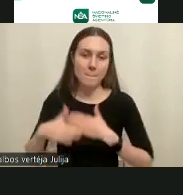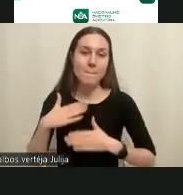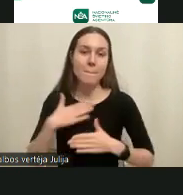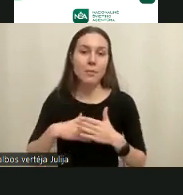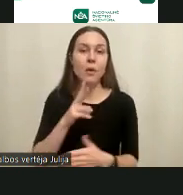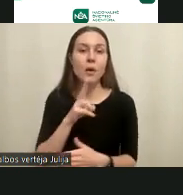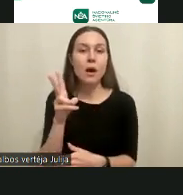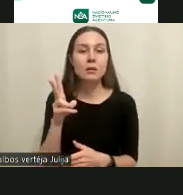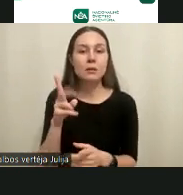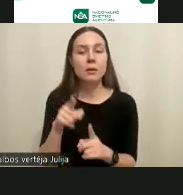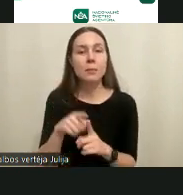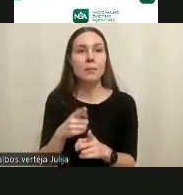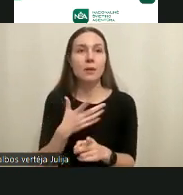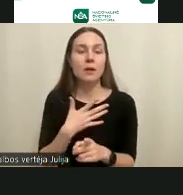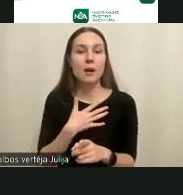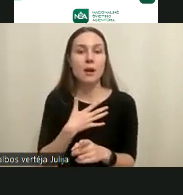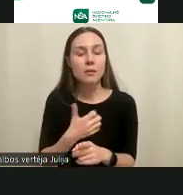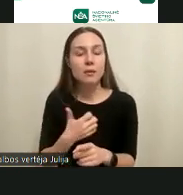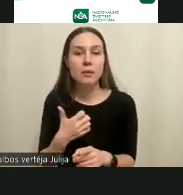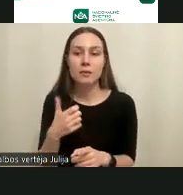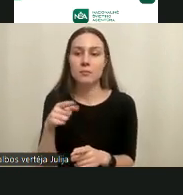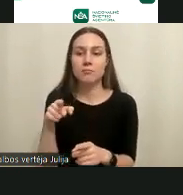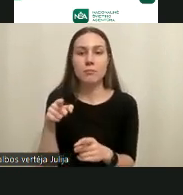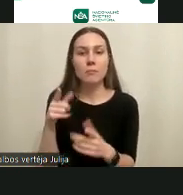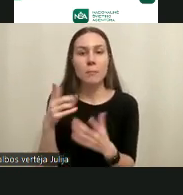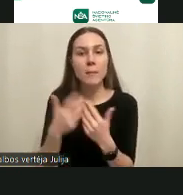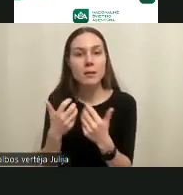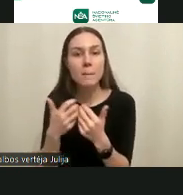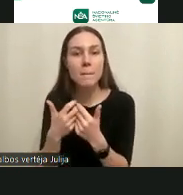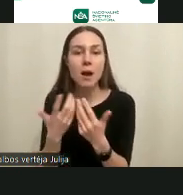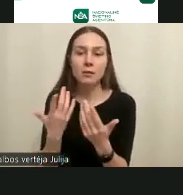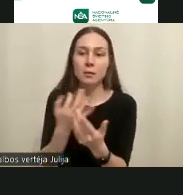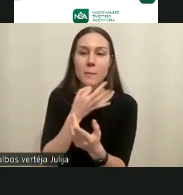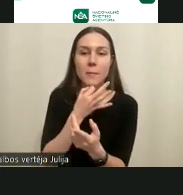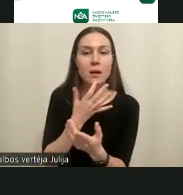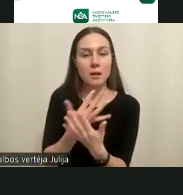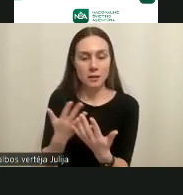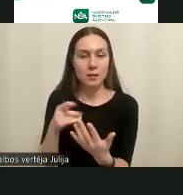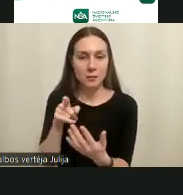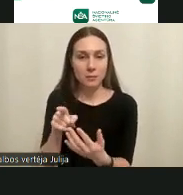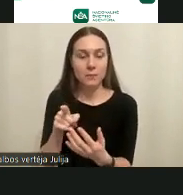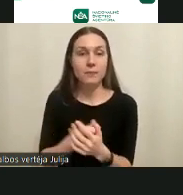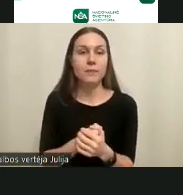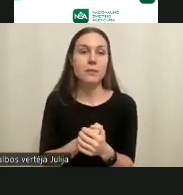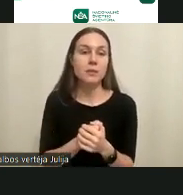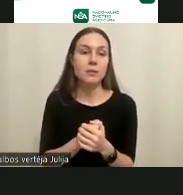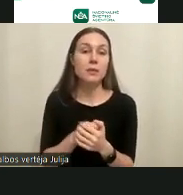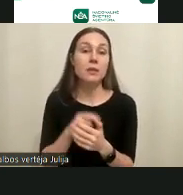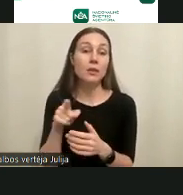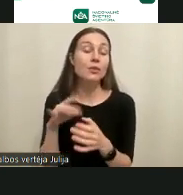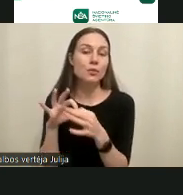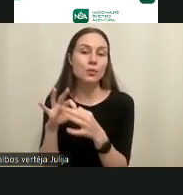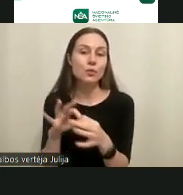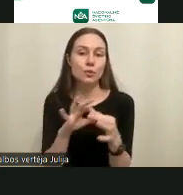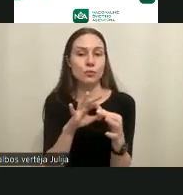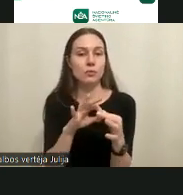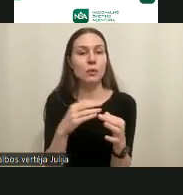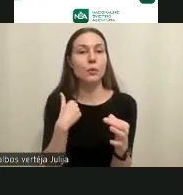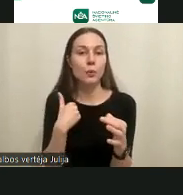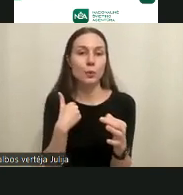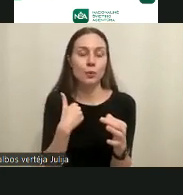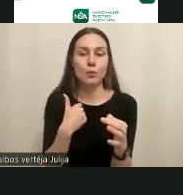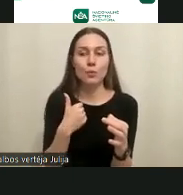turi aistrą, sakykime, kažkokiam mokslui, matematikai ir panašiai. Ir taigi tai susijęs su interesais, kiekvieno